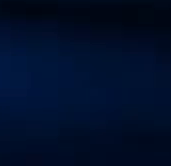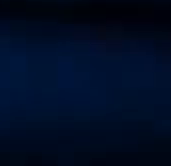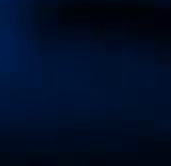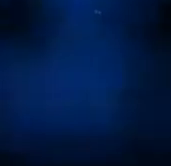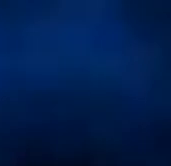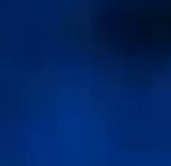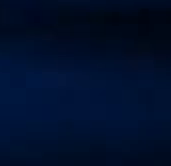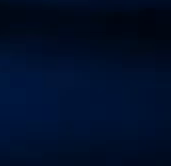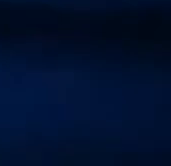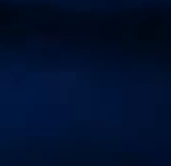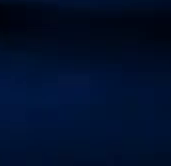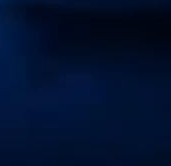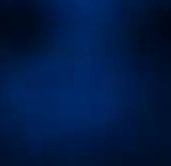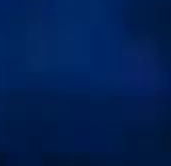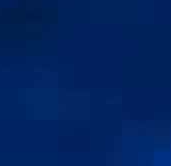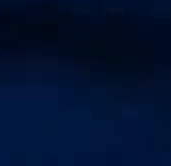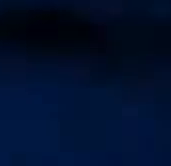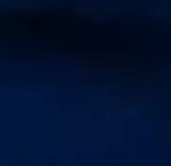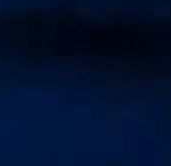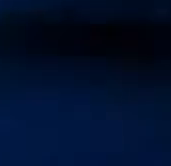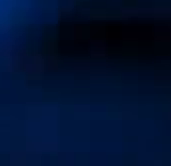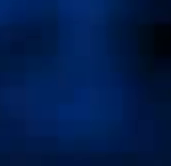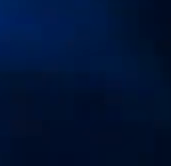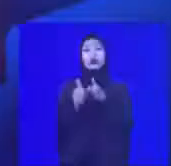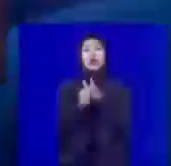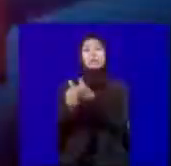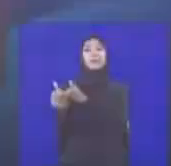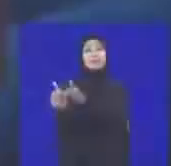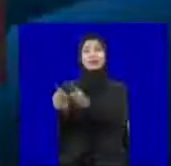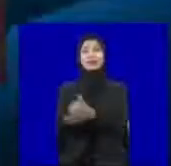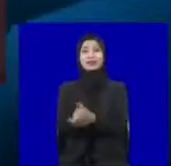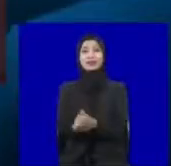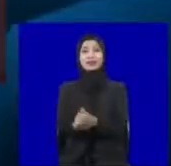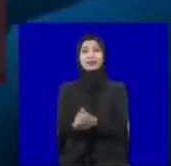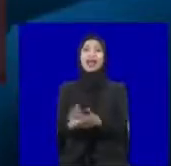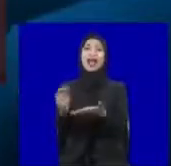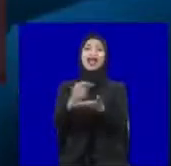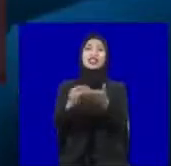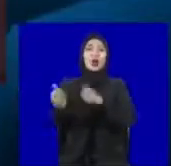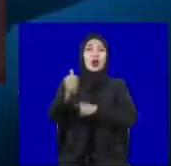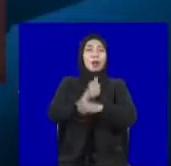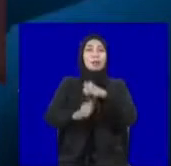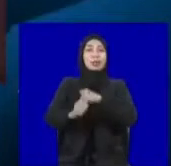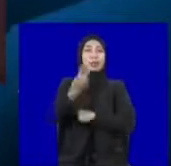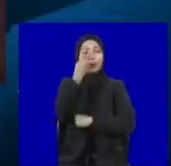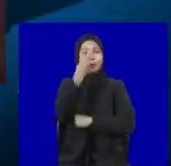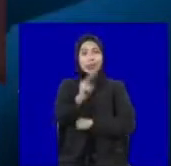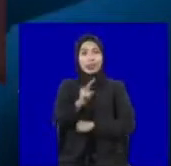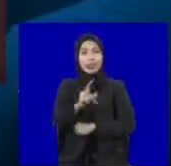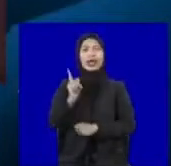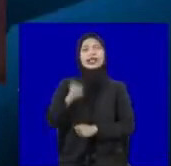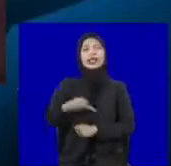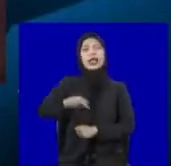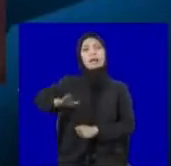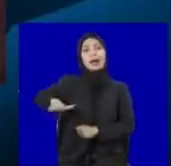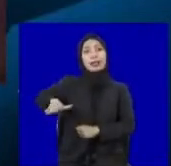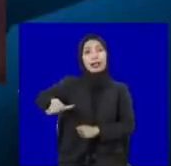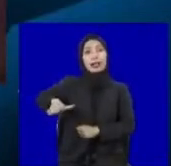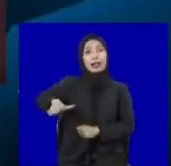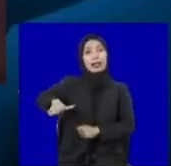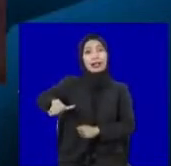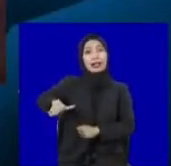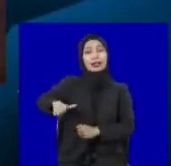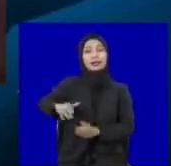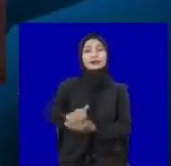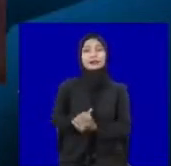siapkan. Dan program sekolah penggerak sebagai episode ketujuh. Penggerak percaya bahwa setiap anak di dalam